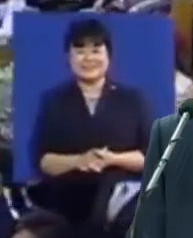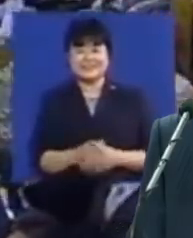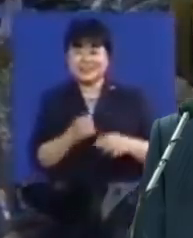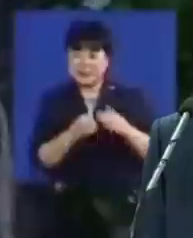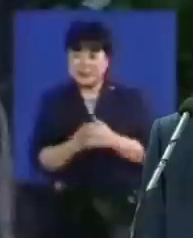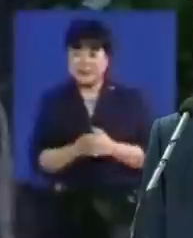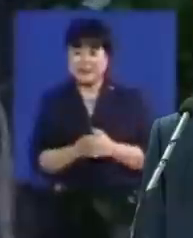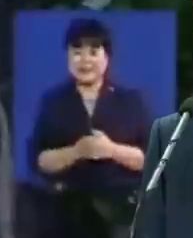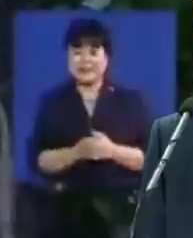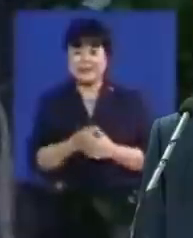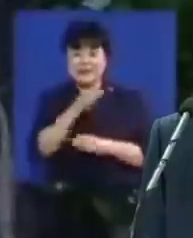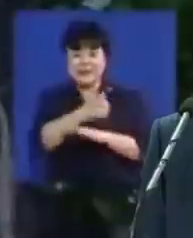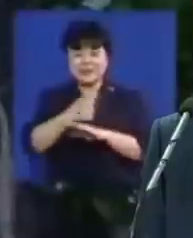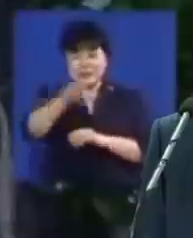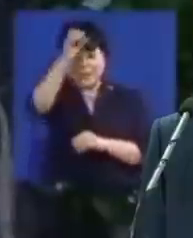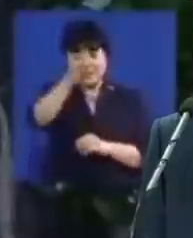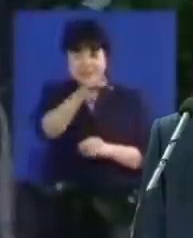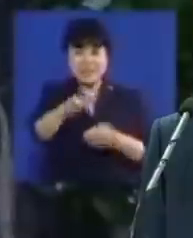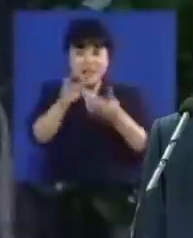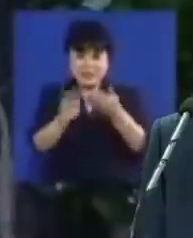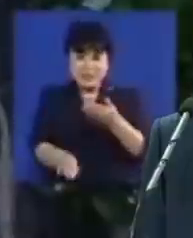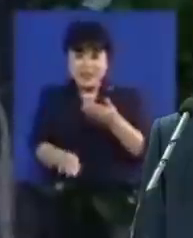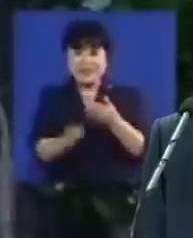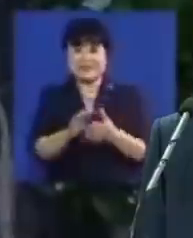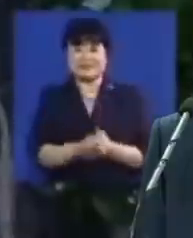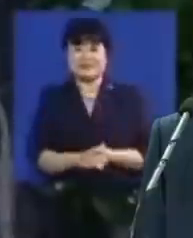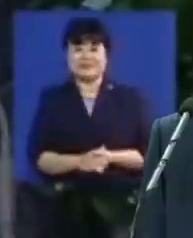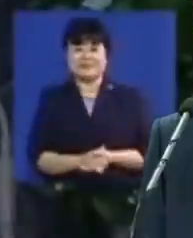그러니 그리스도의 십자가 밑에